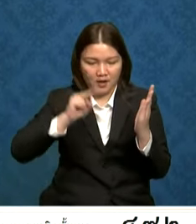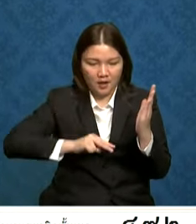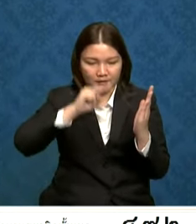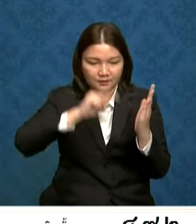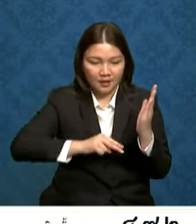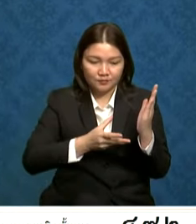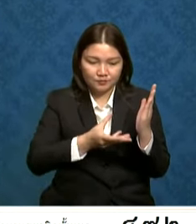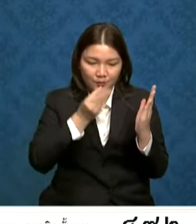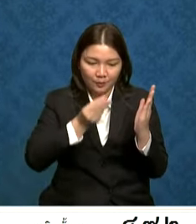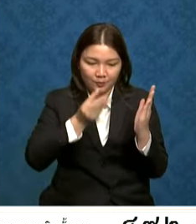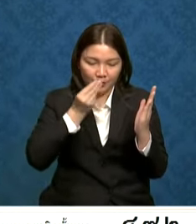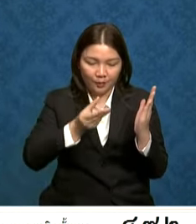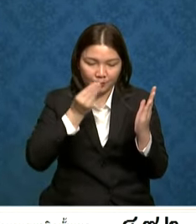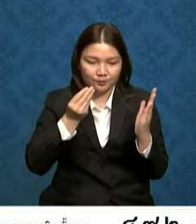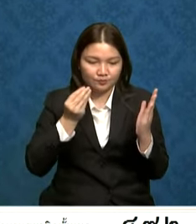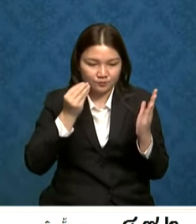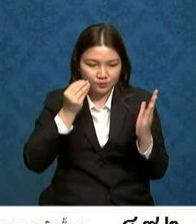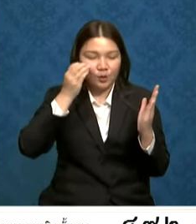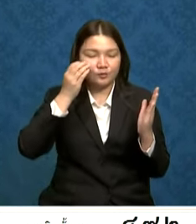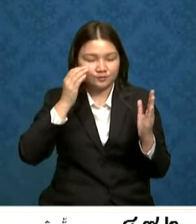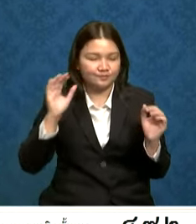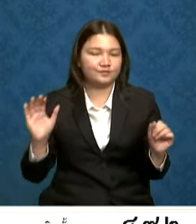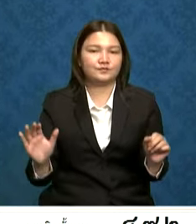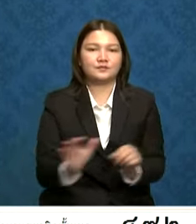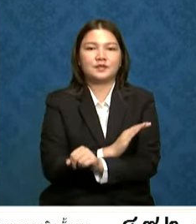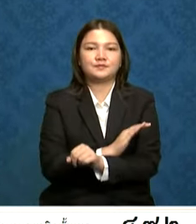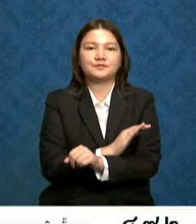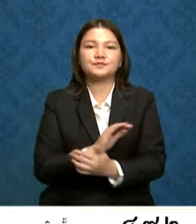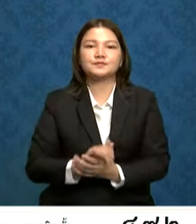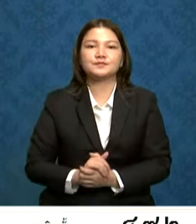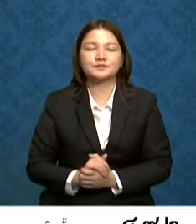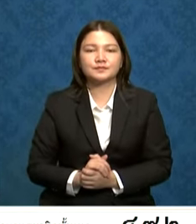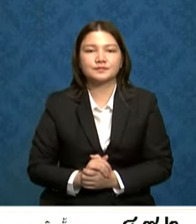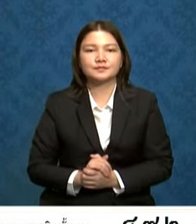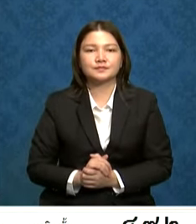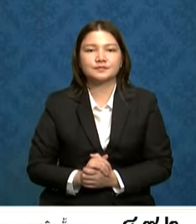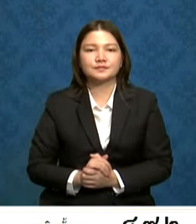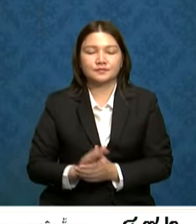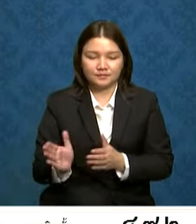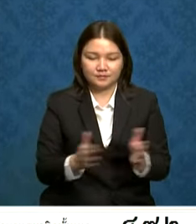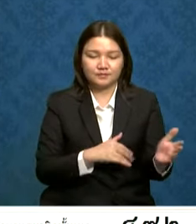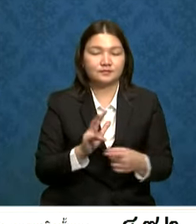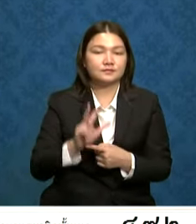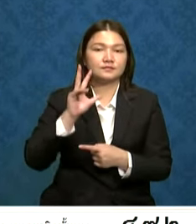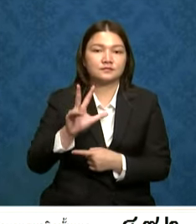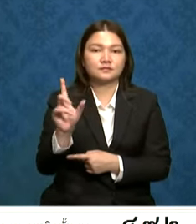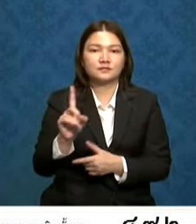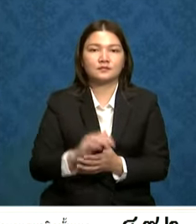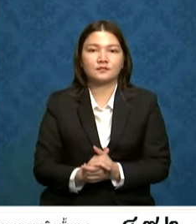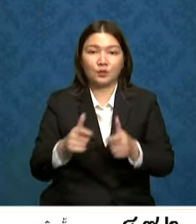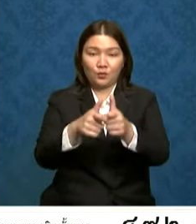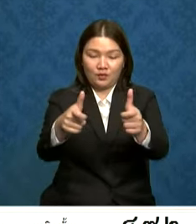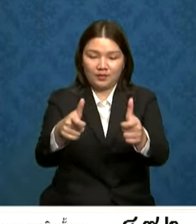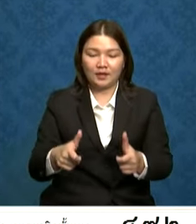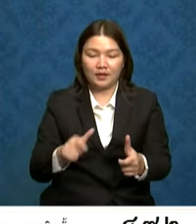รับฟังความคิดเห็นอย่างทั่วถึงรอบด้านข้อ 3แม้รายงานจะ